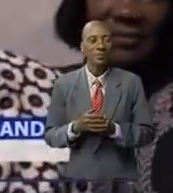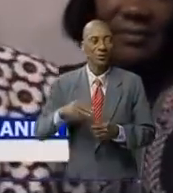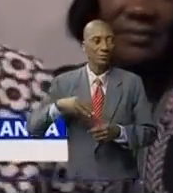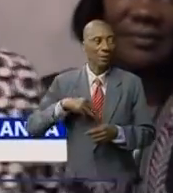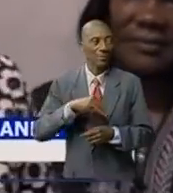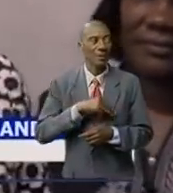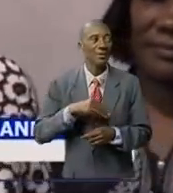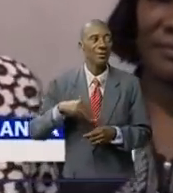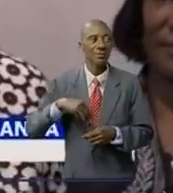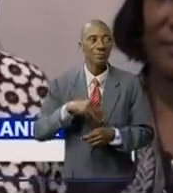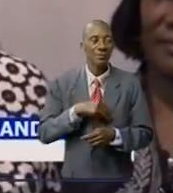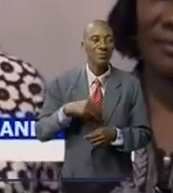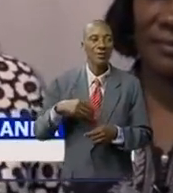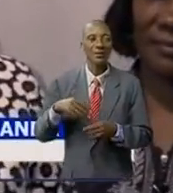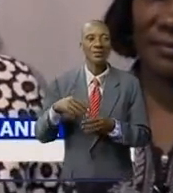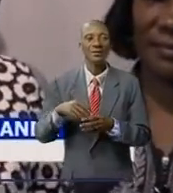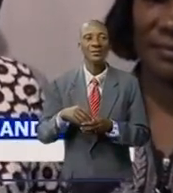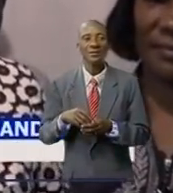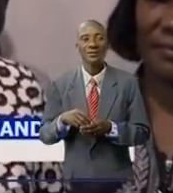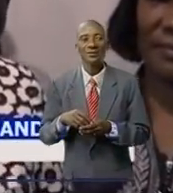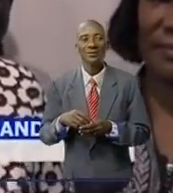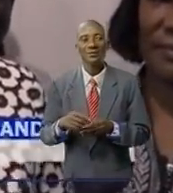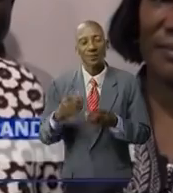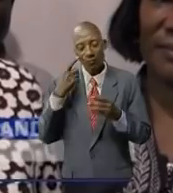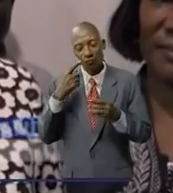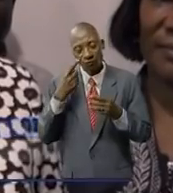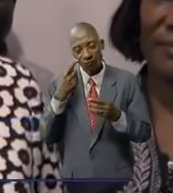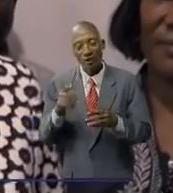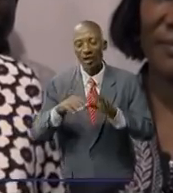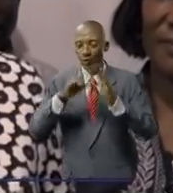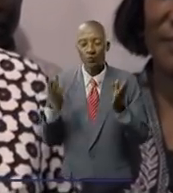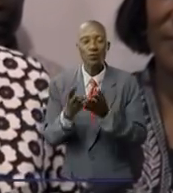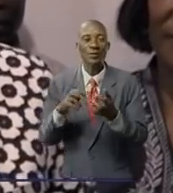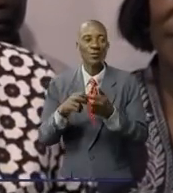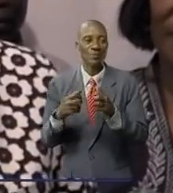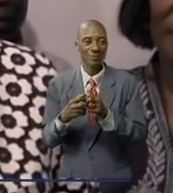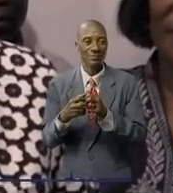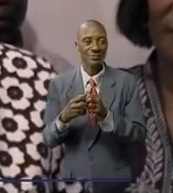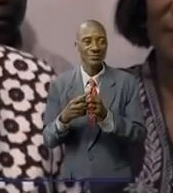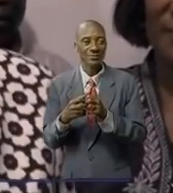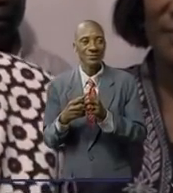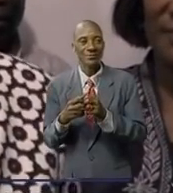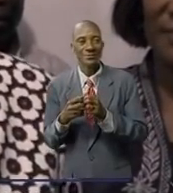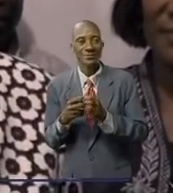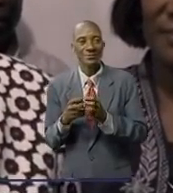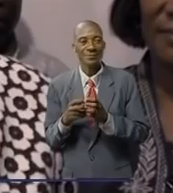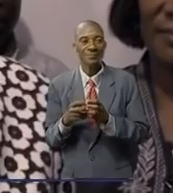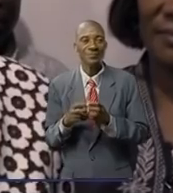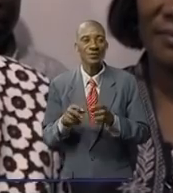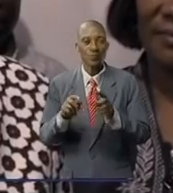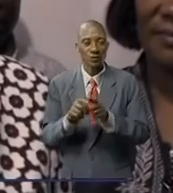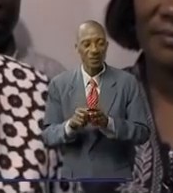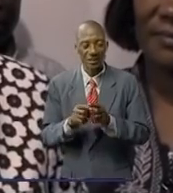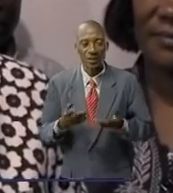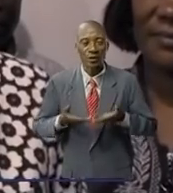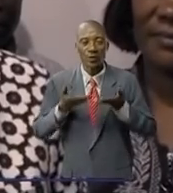Équateur, pour échanger un peu sur l'ensemble des problèmes qui concernent notre province, formuler des propositions concrètes